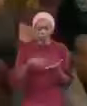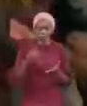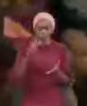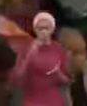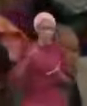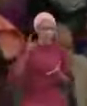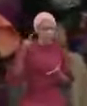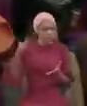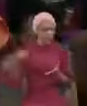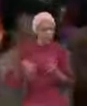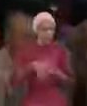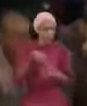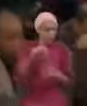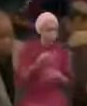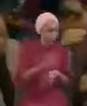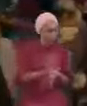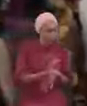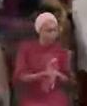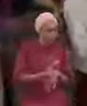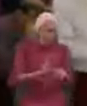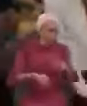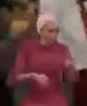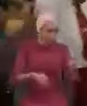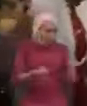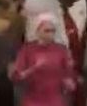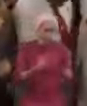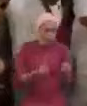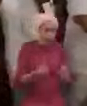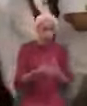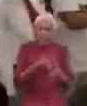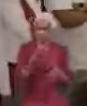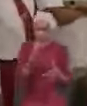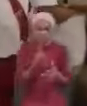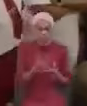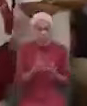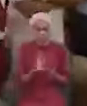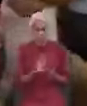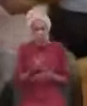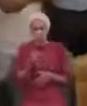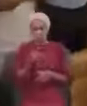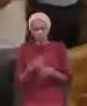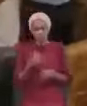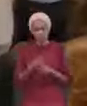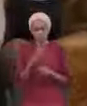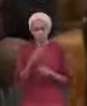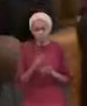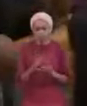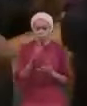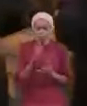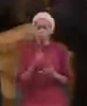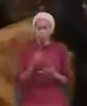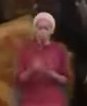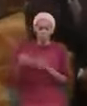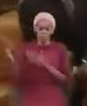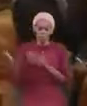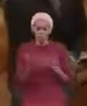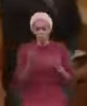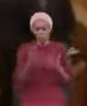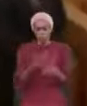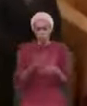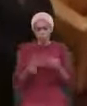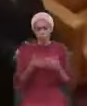pas vos dîmes vous faites mal assurez-vous que vous apportez toutes les dîmes dans la maison de l'Éternel afin qu'il a de la nourriture dans la maison de